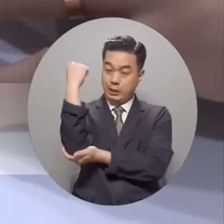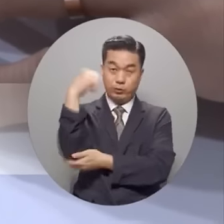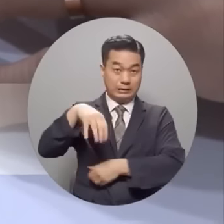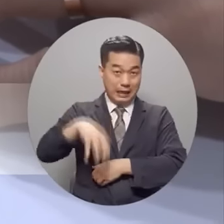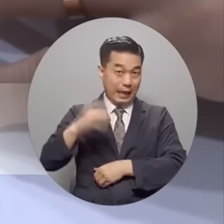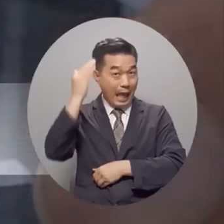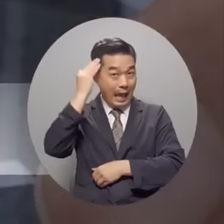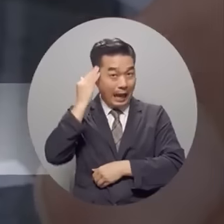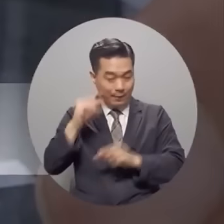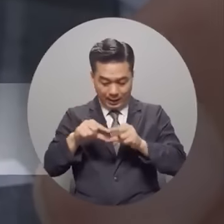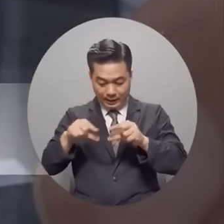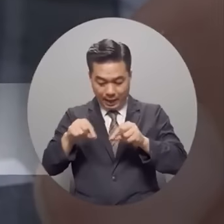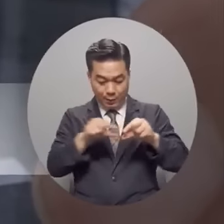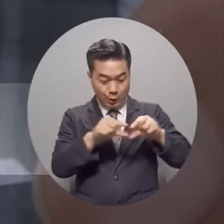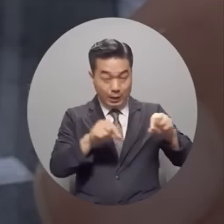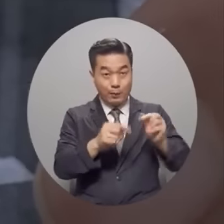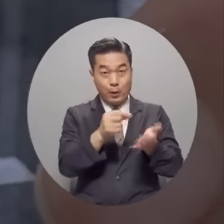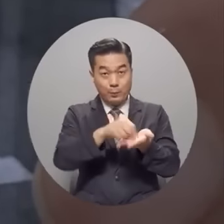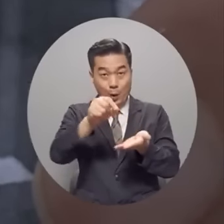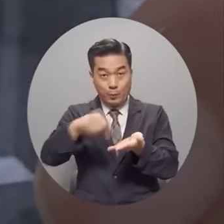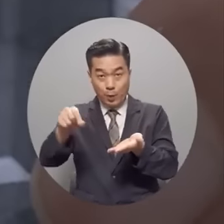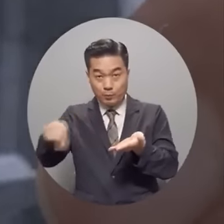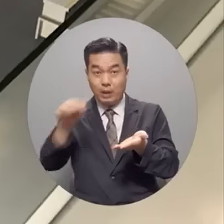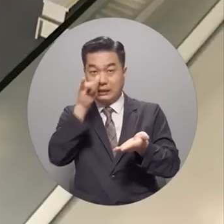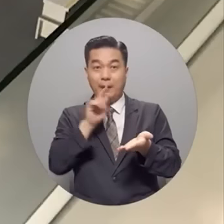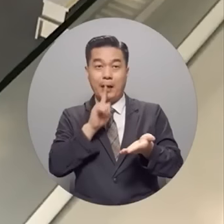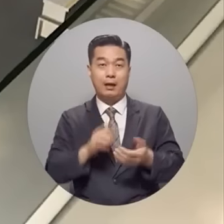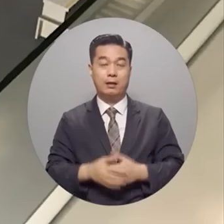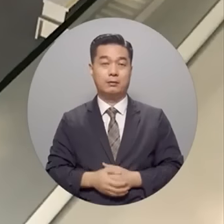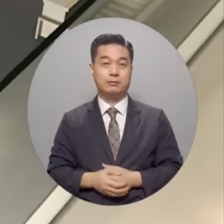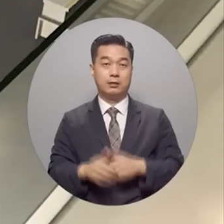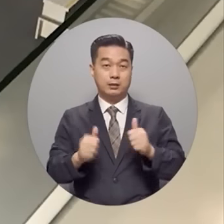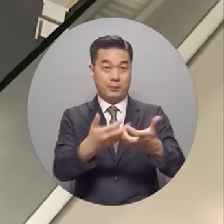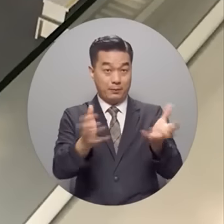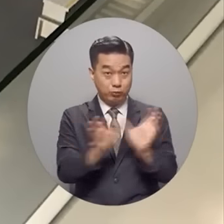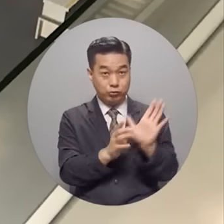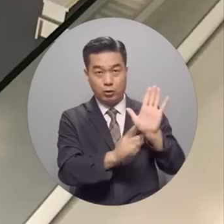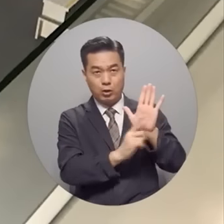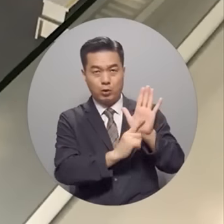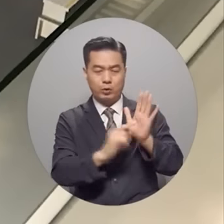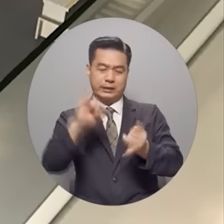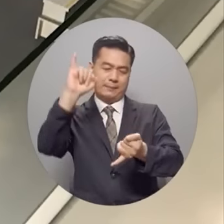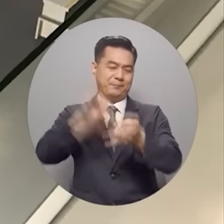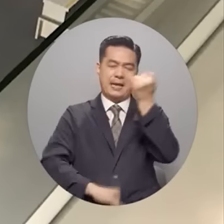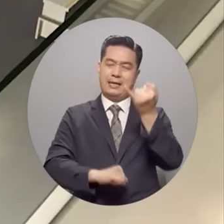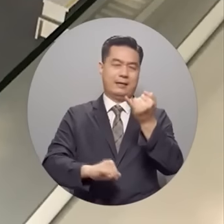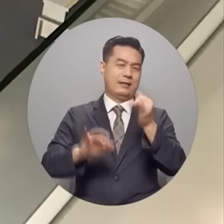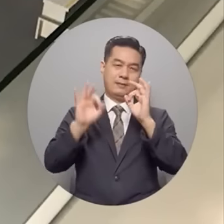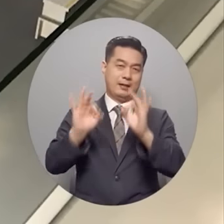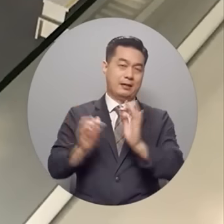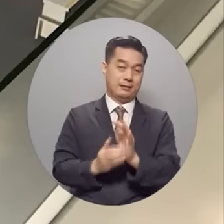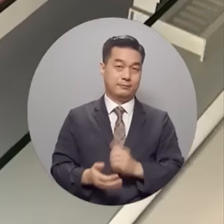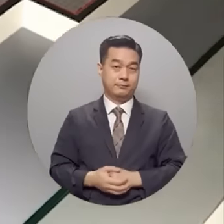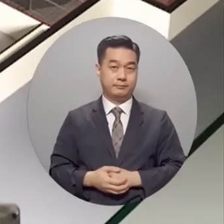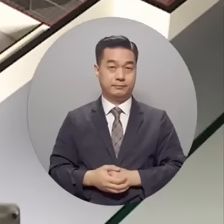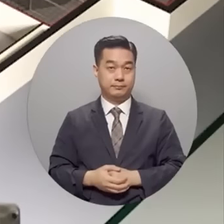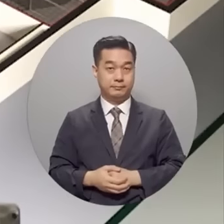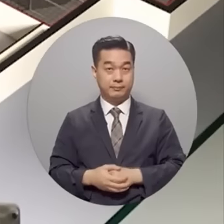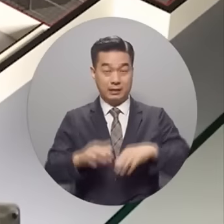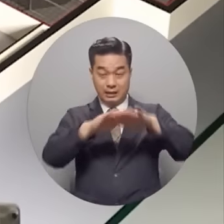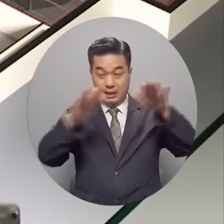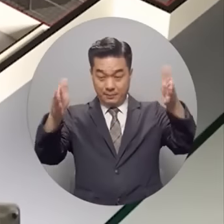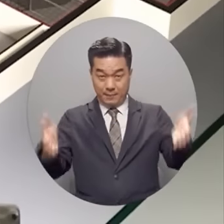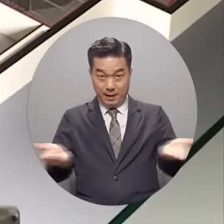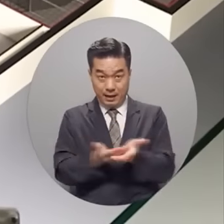까만 네모로 분명히 표시를 해뒀다는 겁니다. 재판부는 고지 의무를 어겼다고 판단했습니다. 입체 모형의 네모